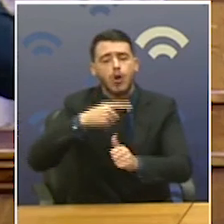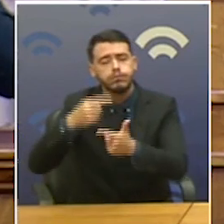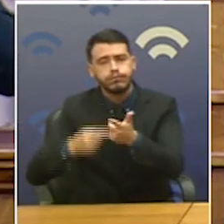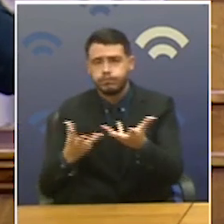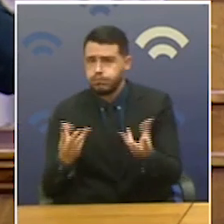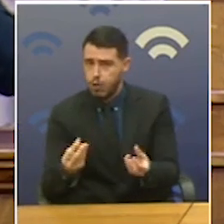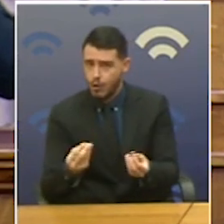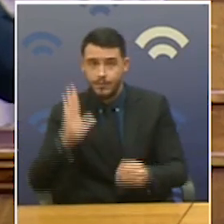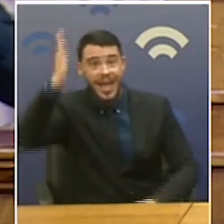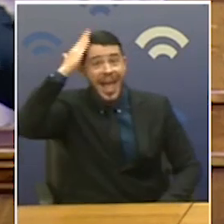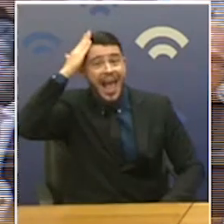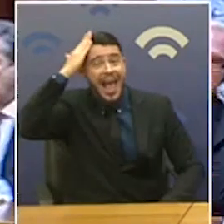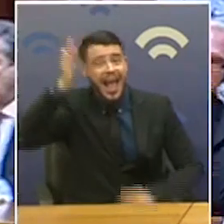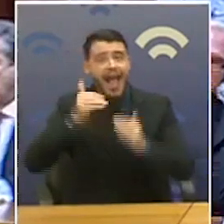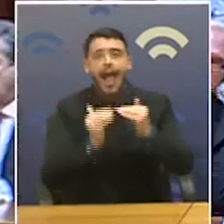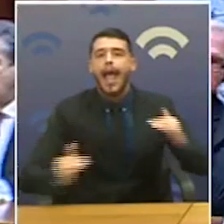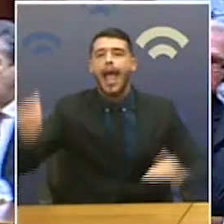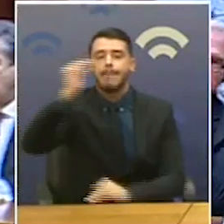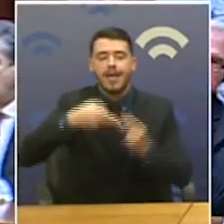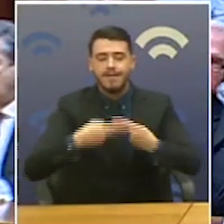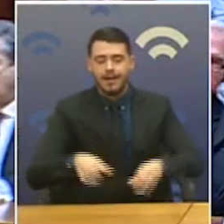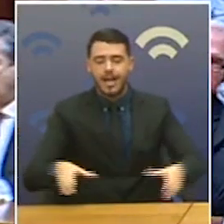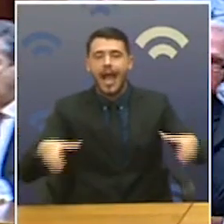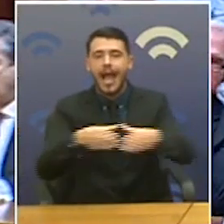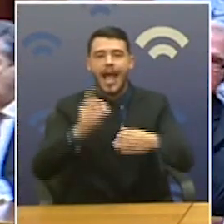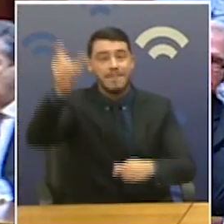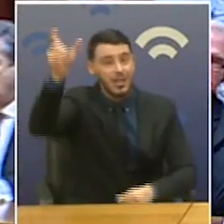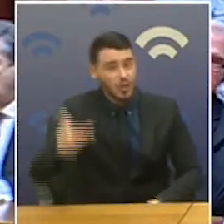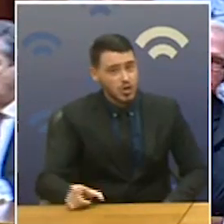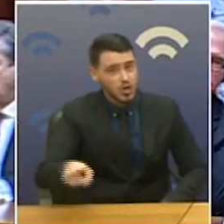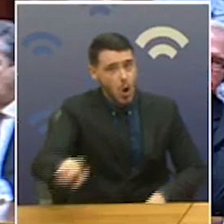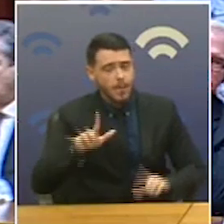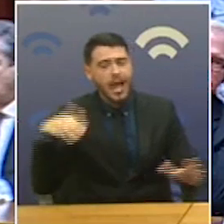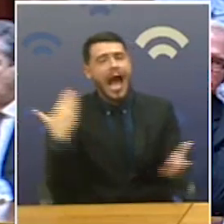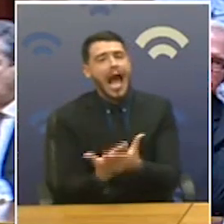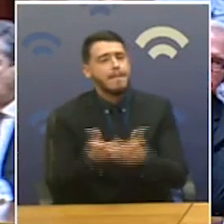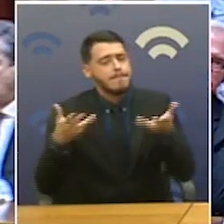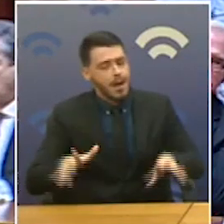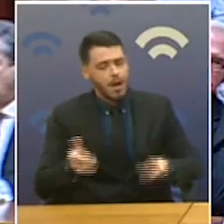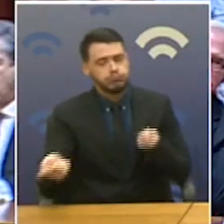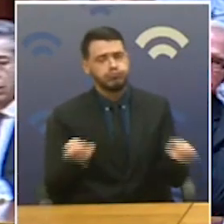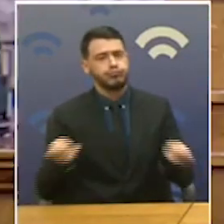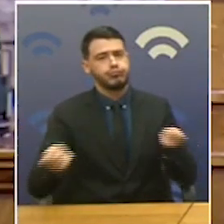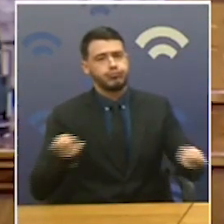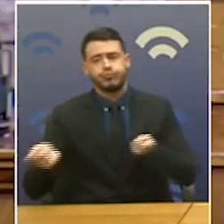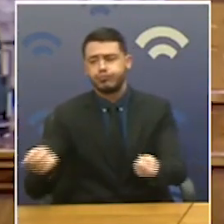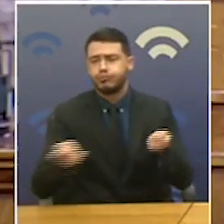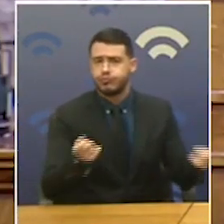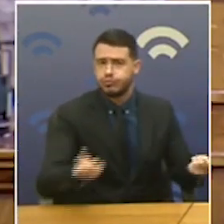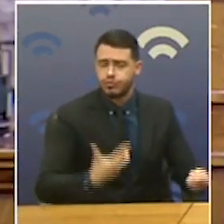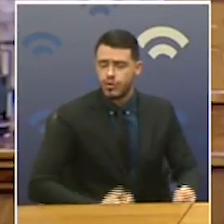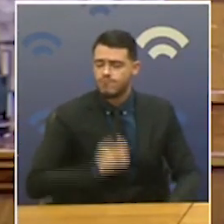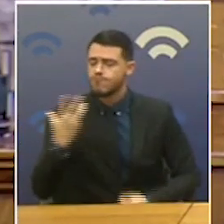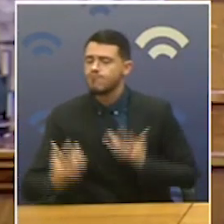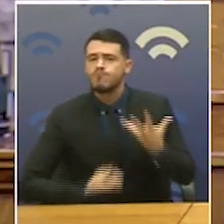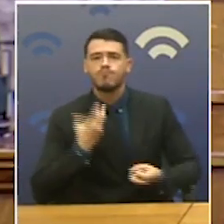Επιτροπής έχει αποδείξει τη διοικητική της ικανότητα, αλλά και το ζήλο με τον οποίο την επενδύει και τα μέλη